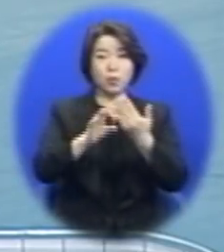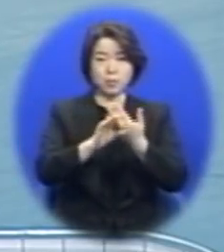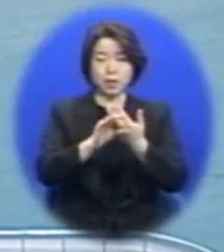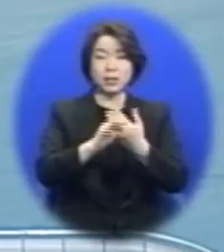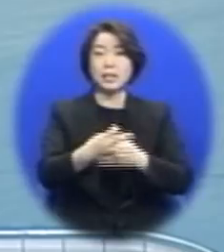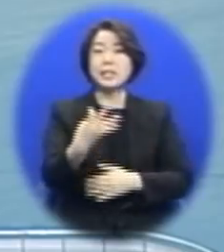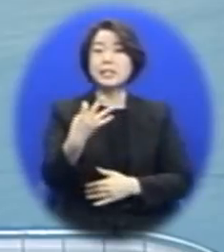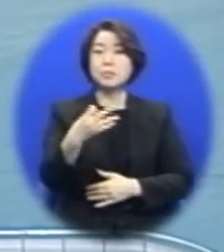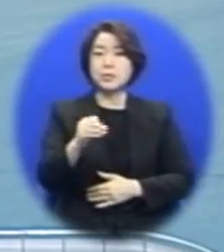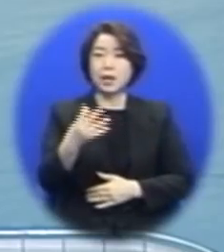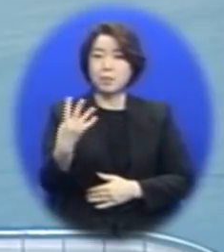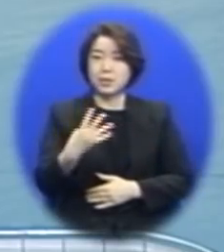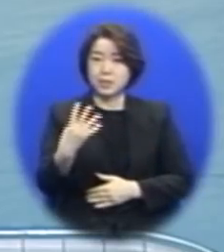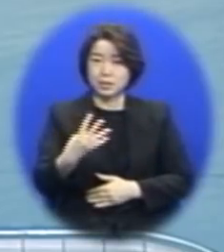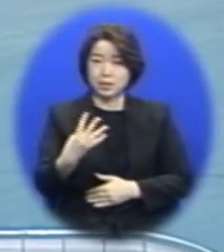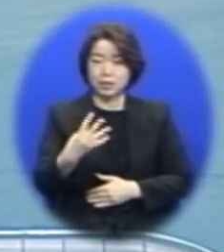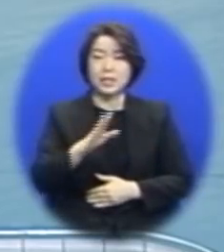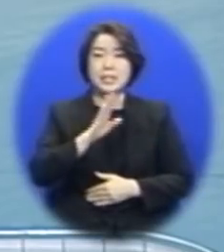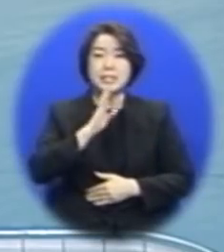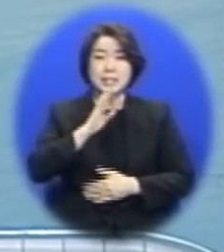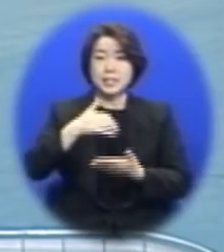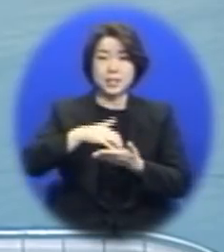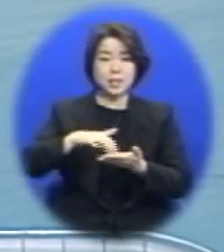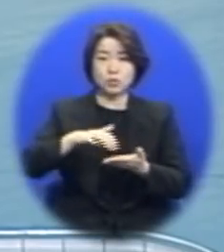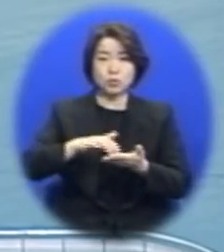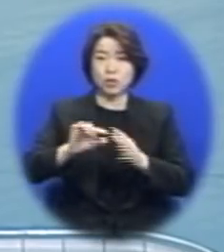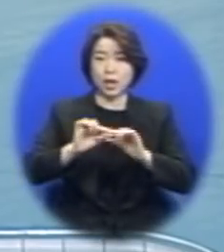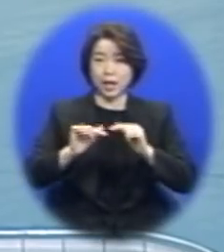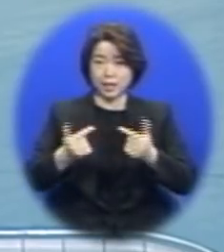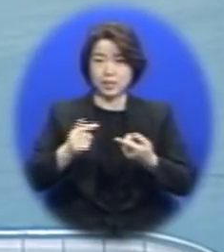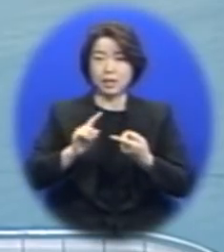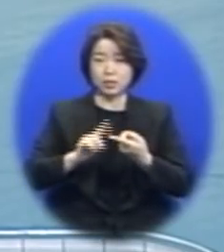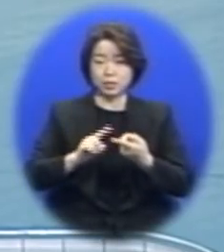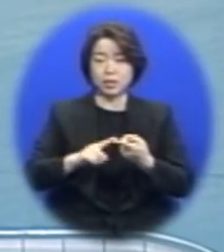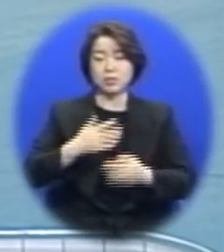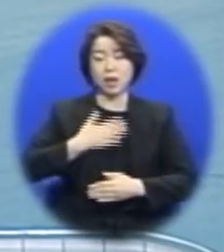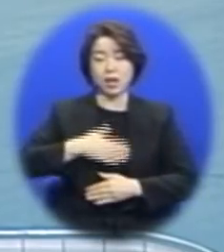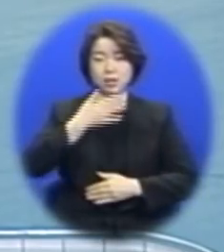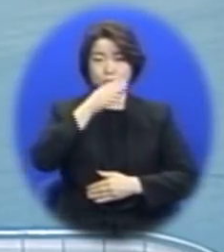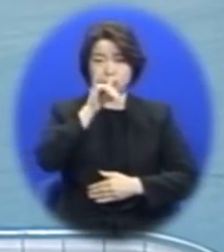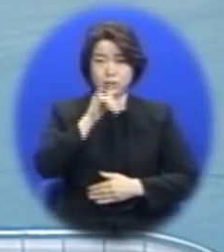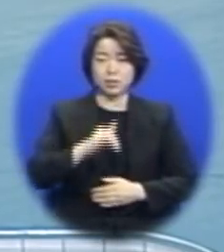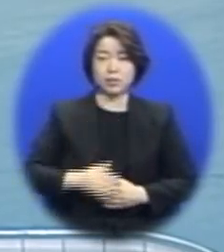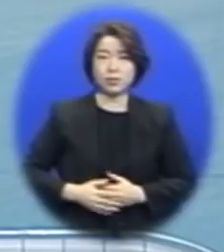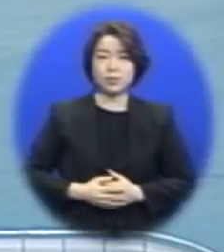명이 실제 수가 아니라는 것을 알 수 있는 거죠.